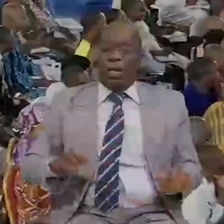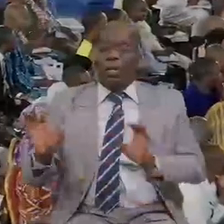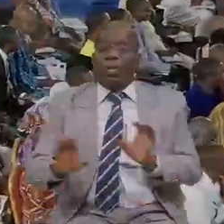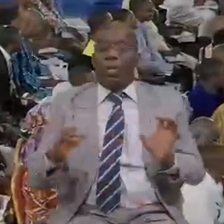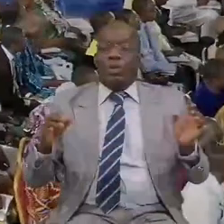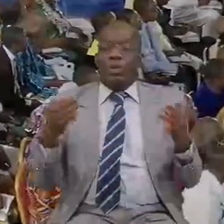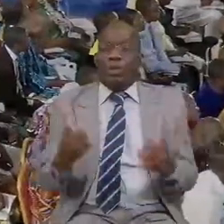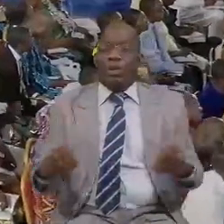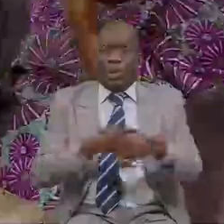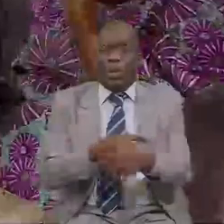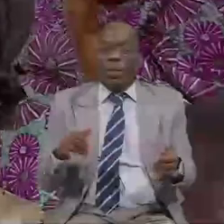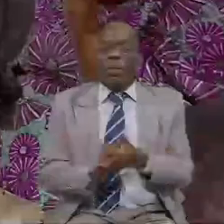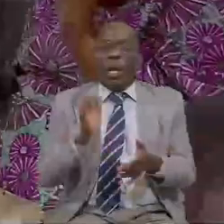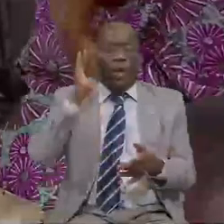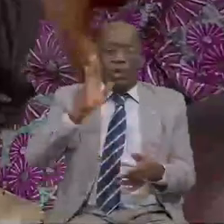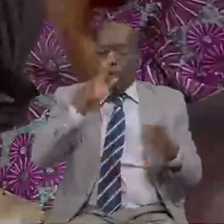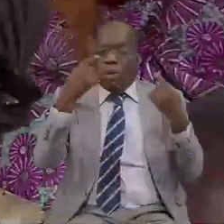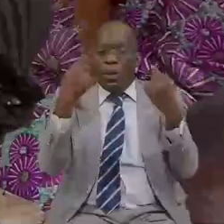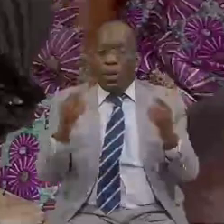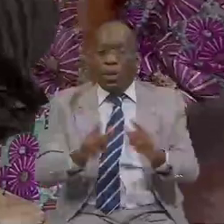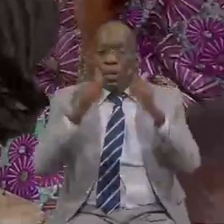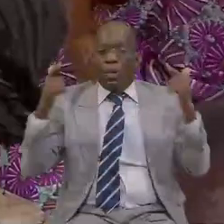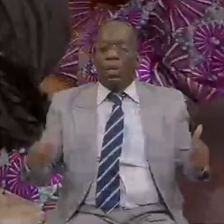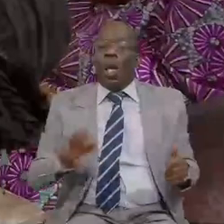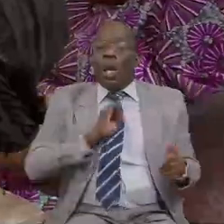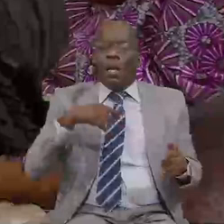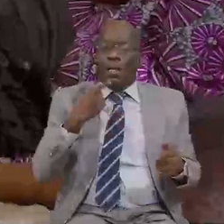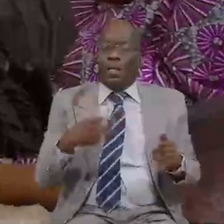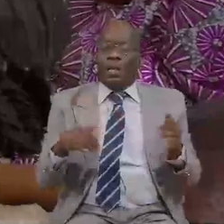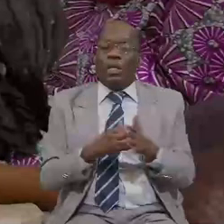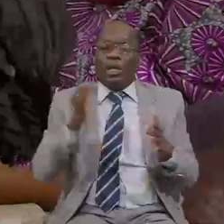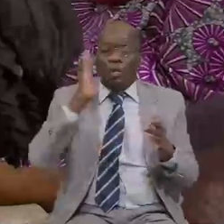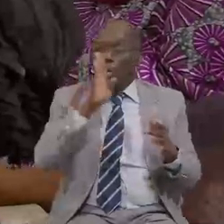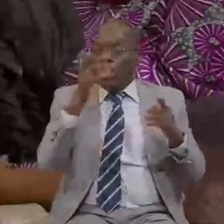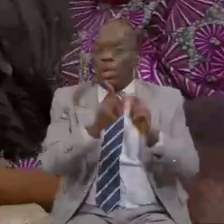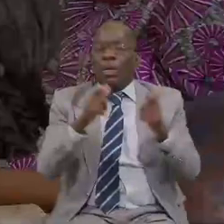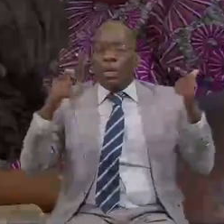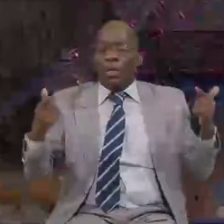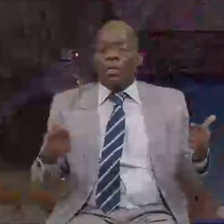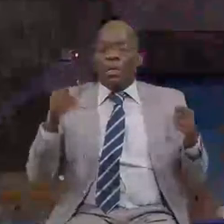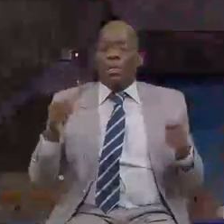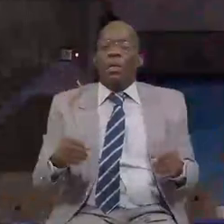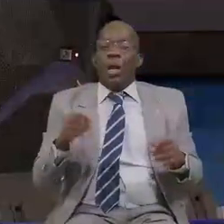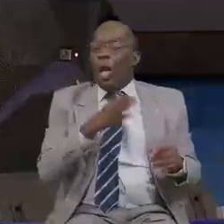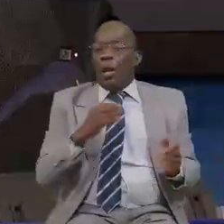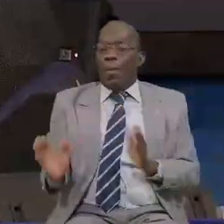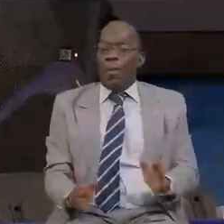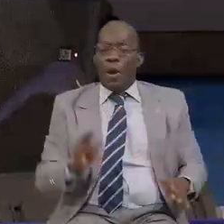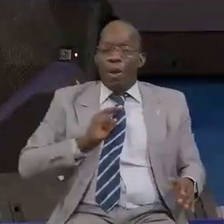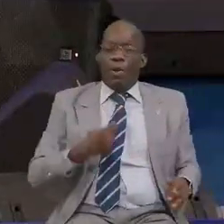sera grand. Et ça va nous préparer pour les exploits que nous